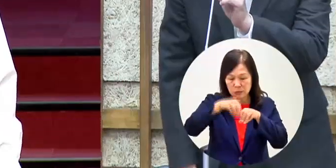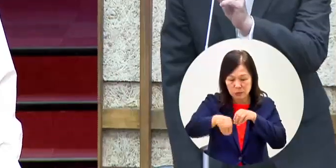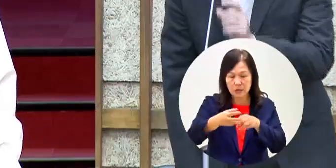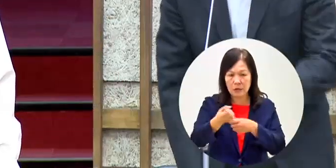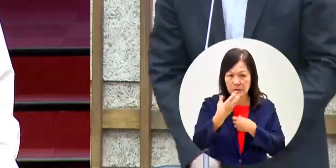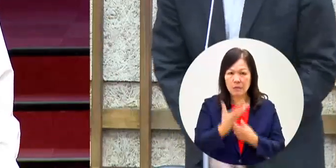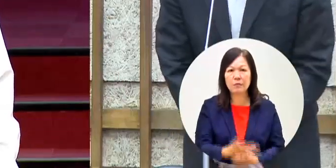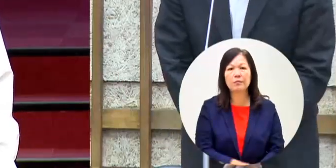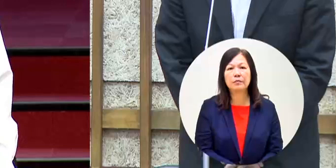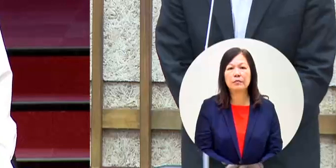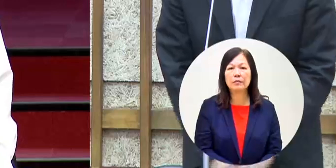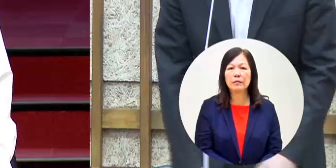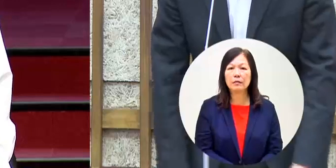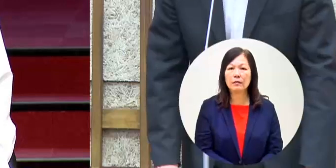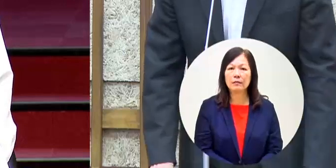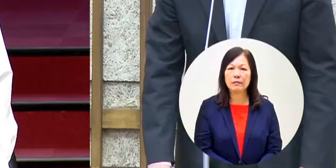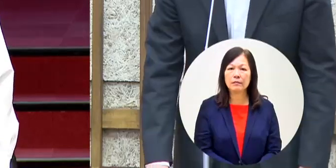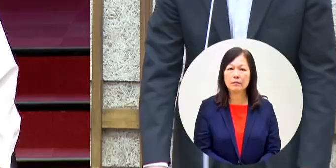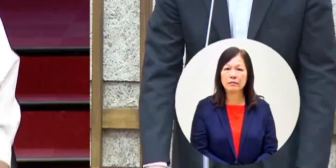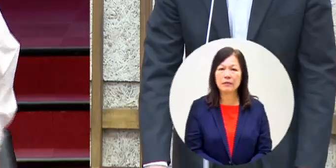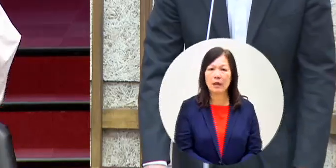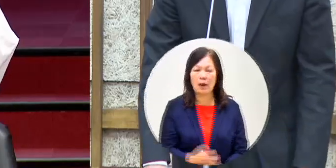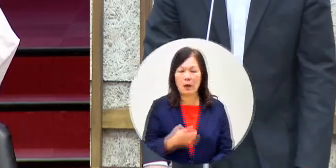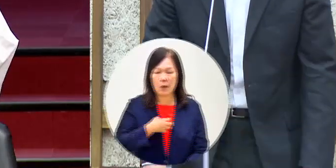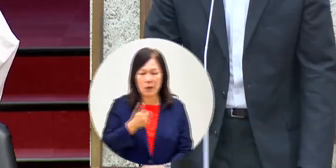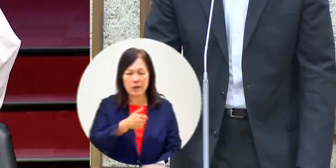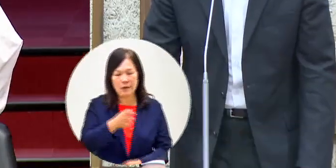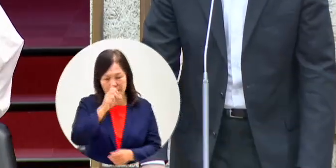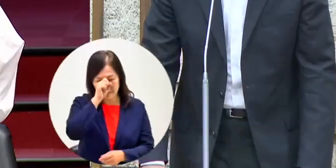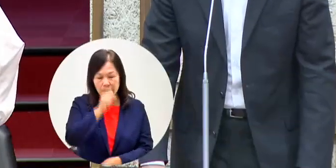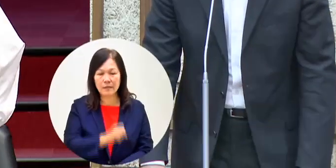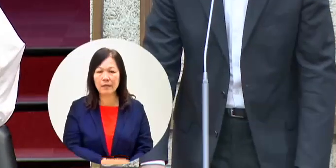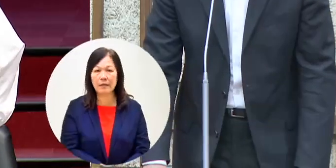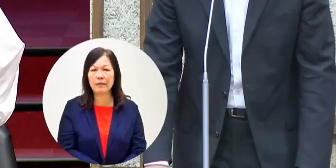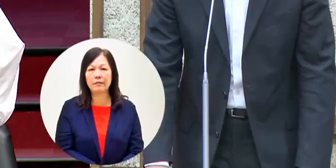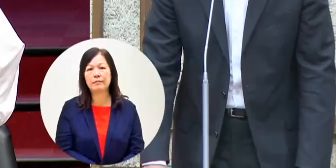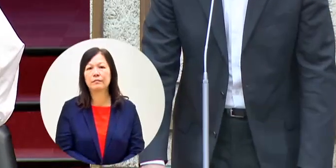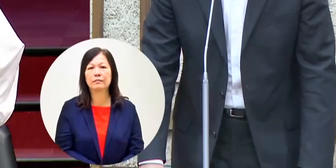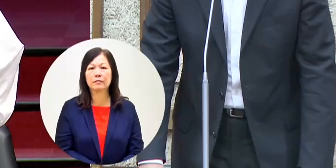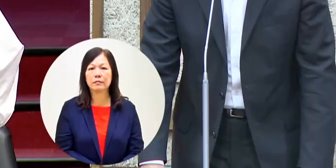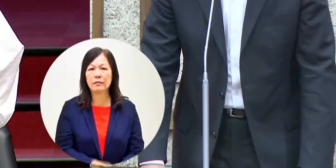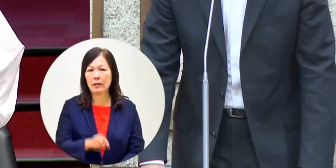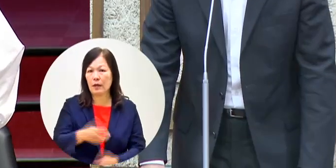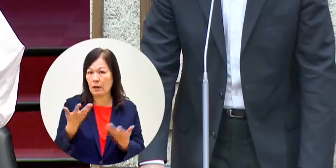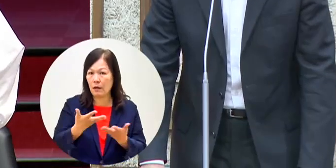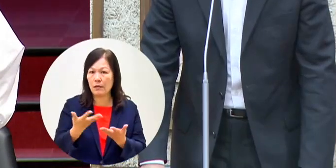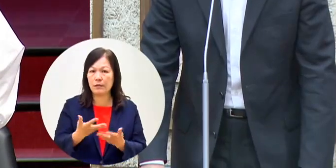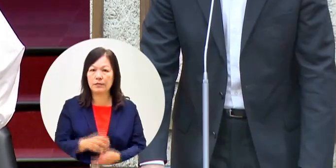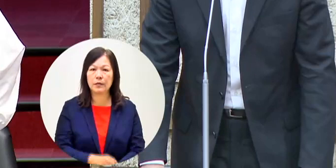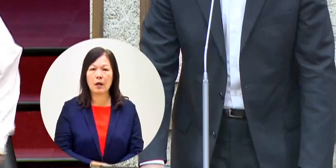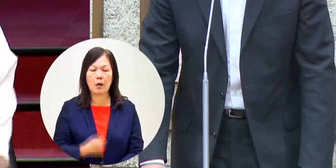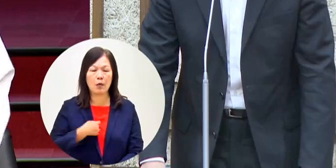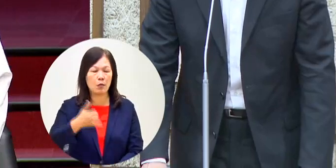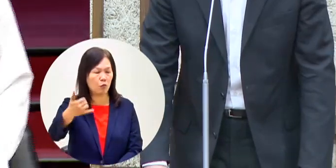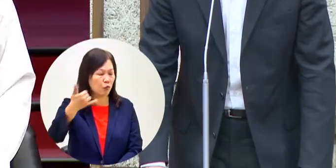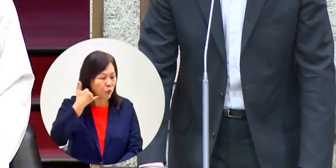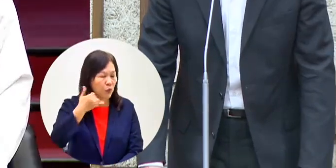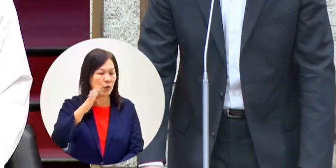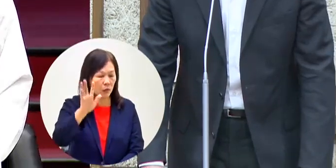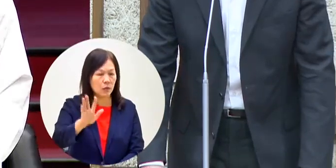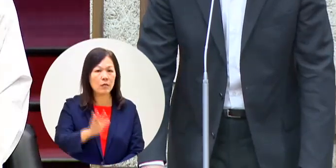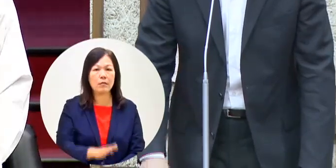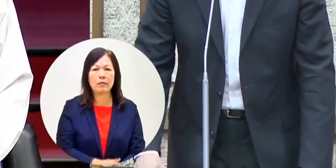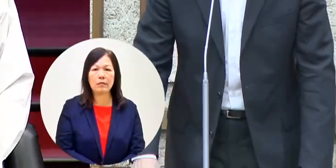哎，委员你好。 哎，请讲。 因为这件案子，我们接获了情资哦，因为是那个有一个